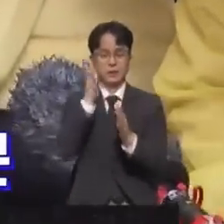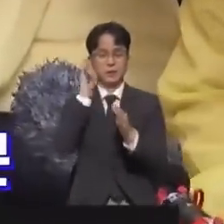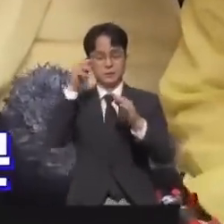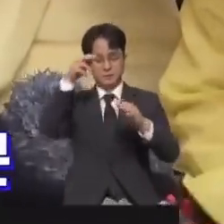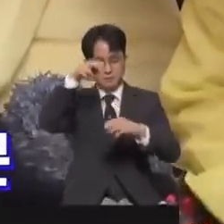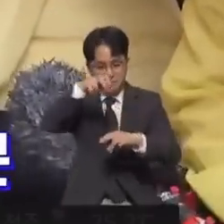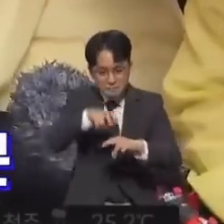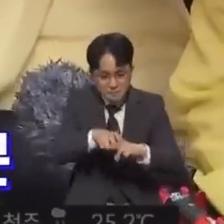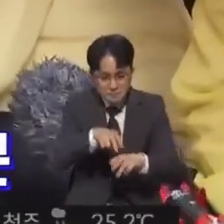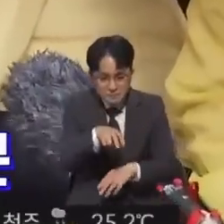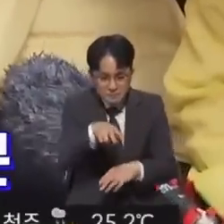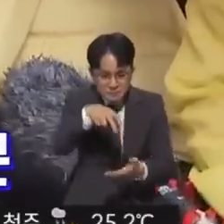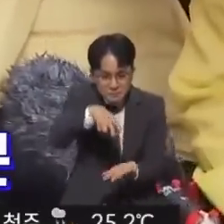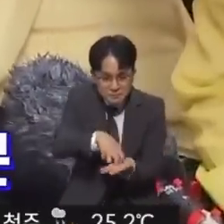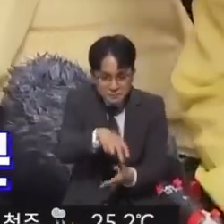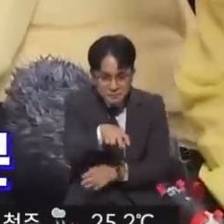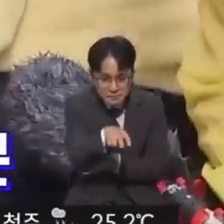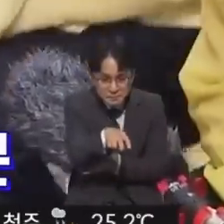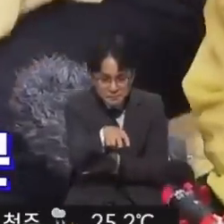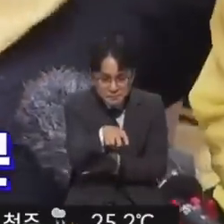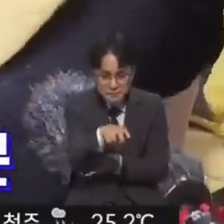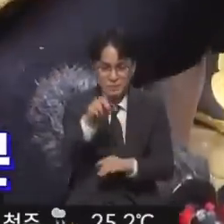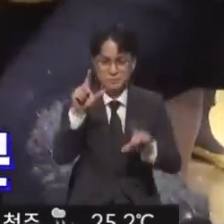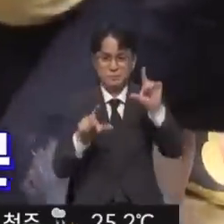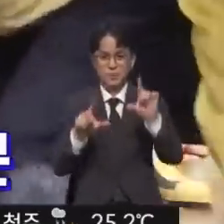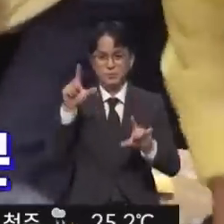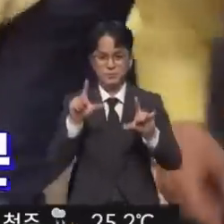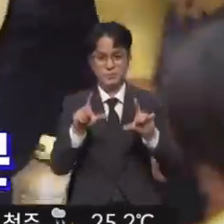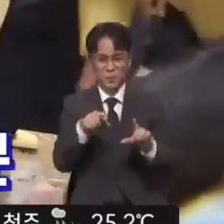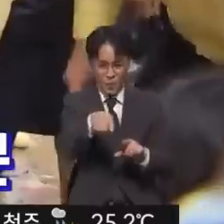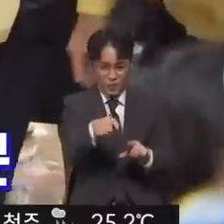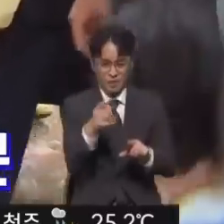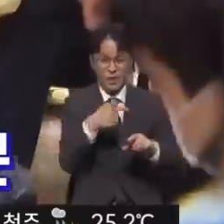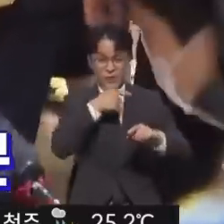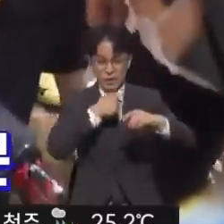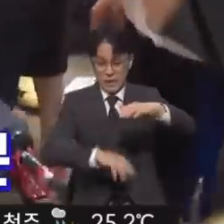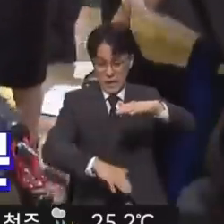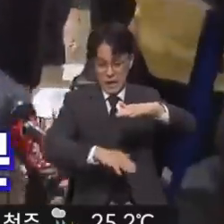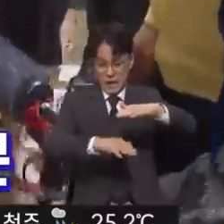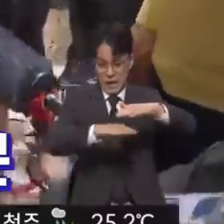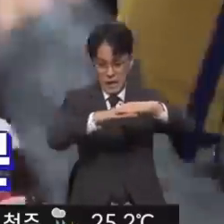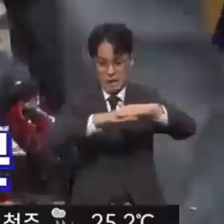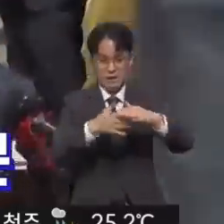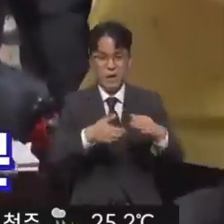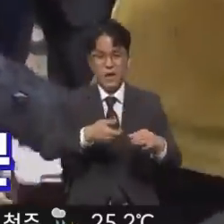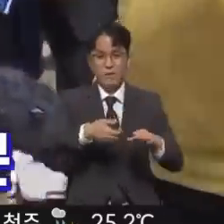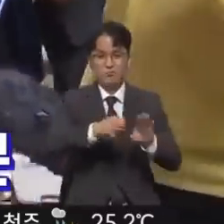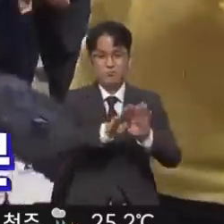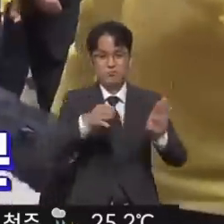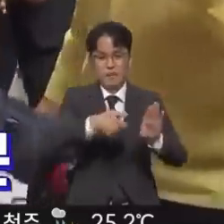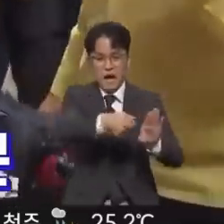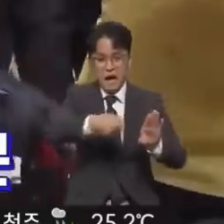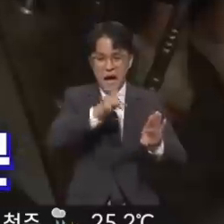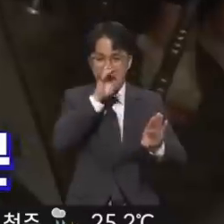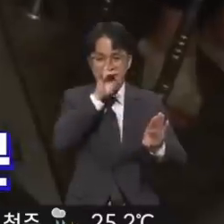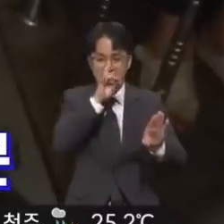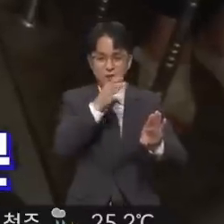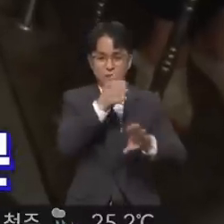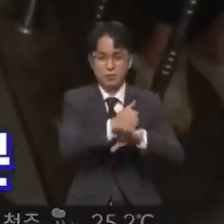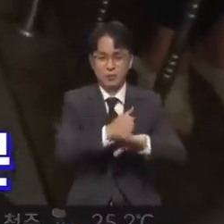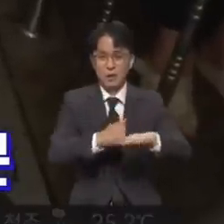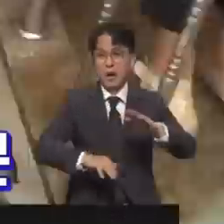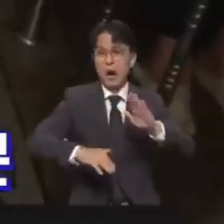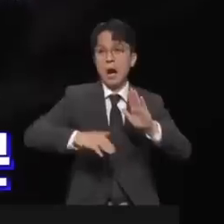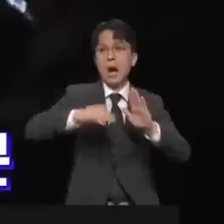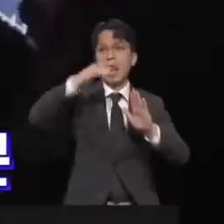오르는 데 국내 주민들이 가족을 구출하지 못 했습니다 못하고 그래 그 현장을 둘러 봤고요